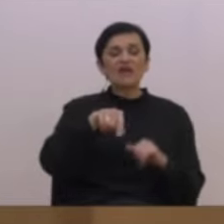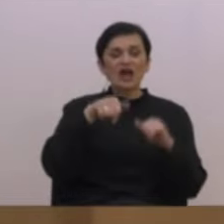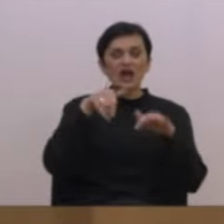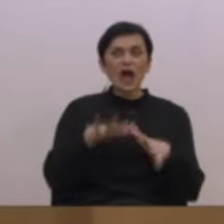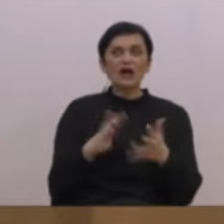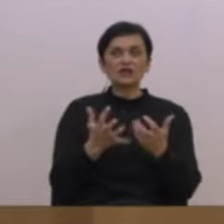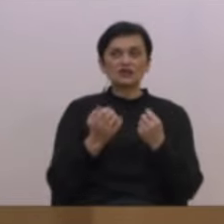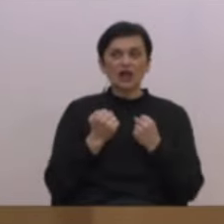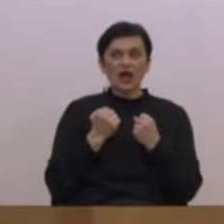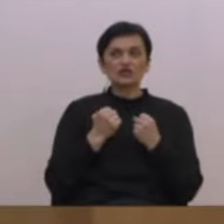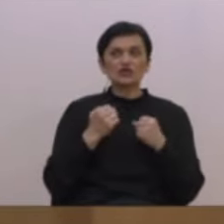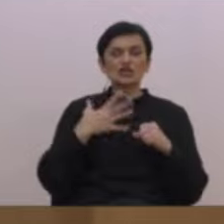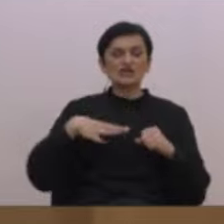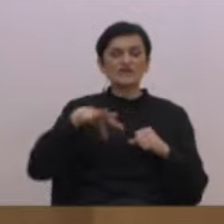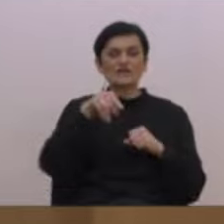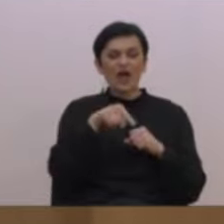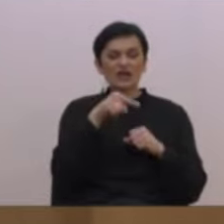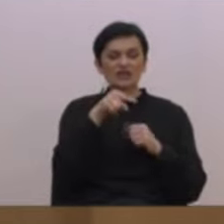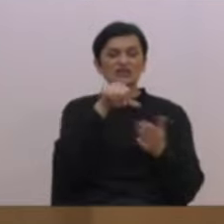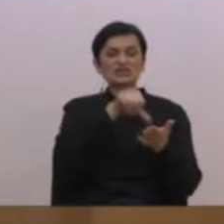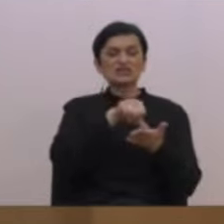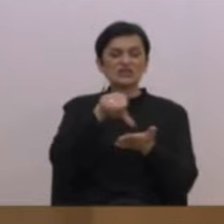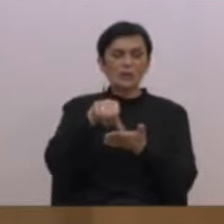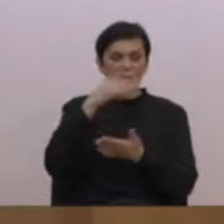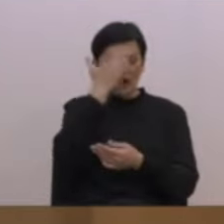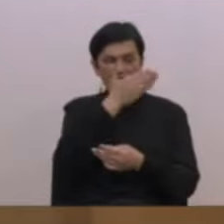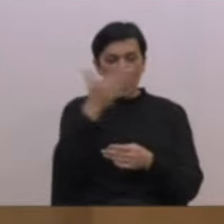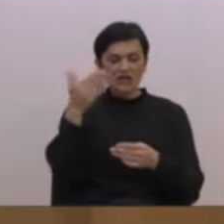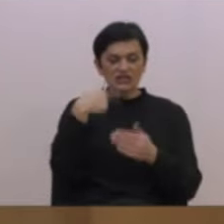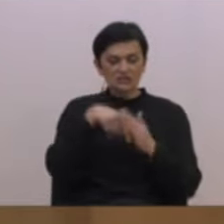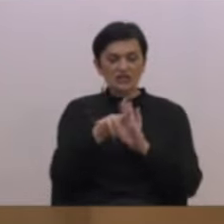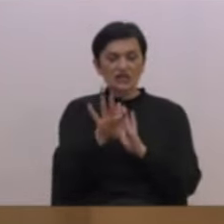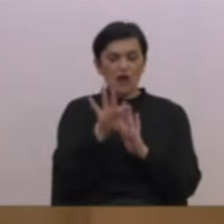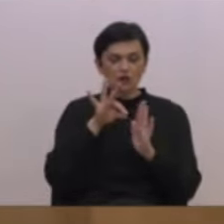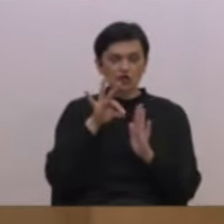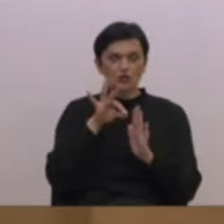მიიღება ამ ქვეყნის წარმომადგენლების, ხალხის მიერ არჩეული წარმომადგენლების.